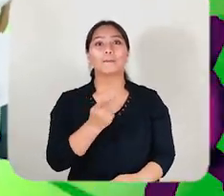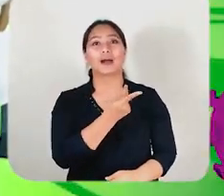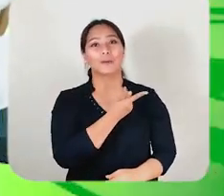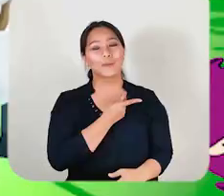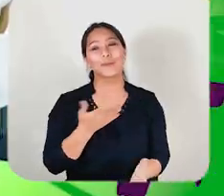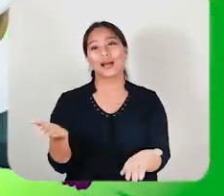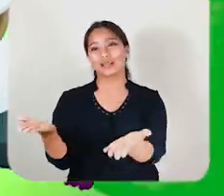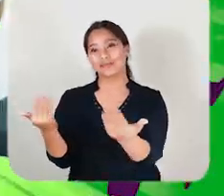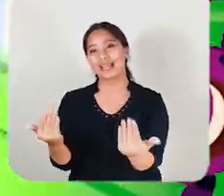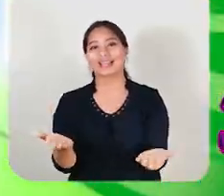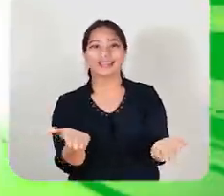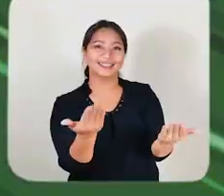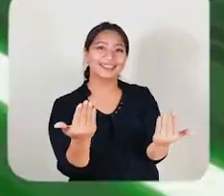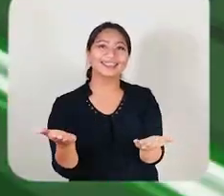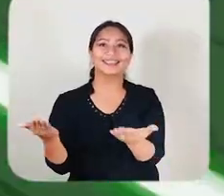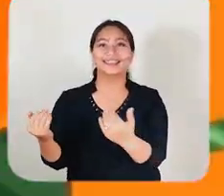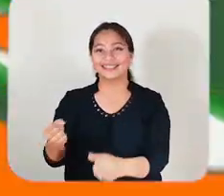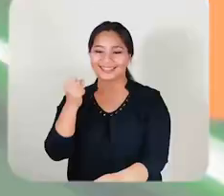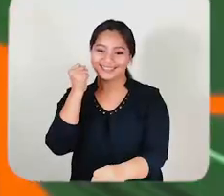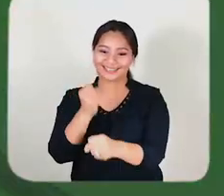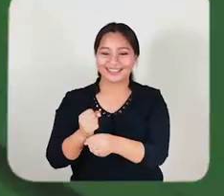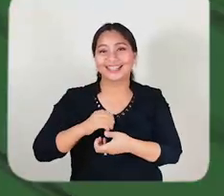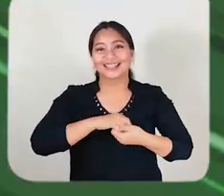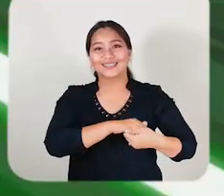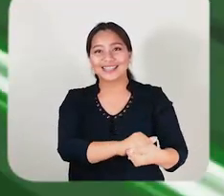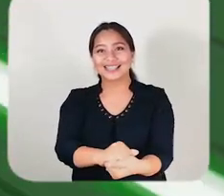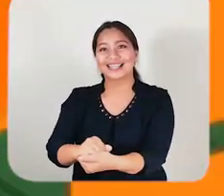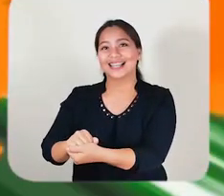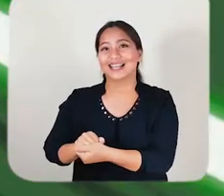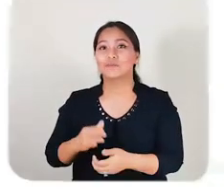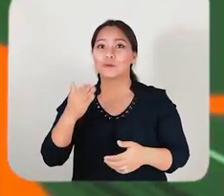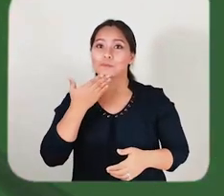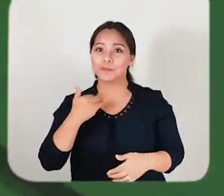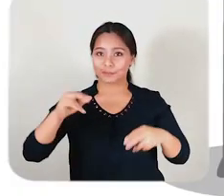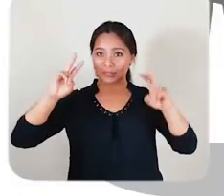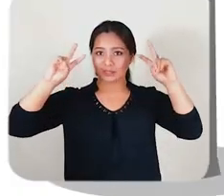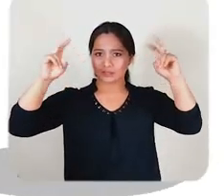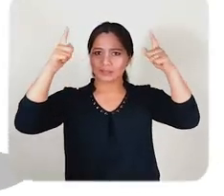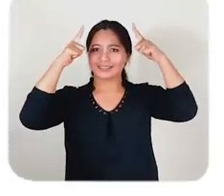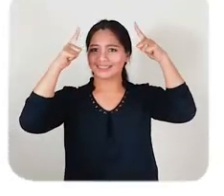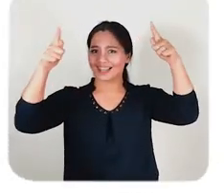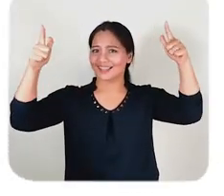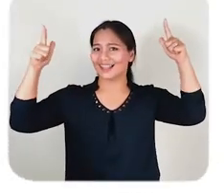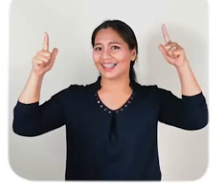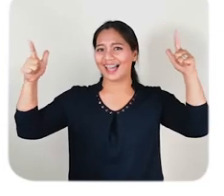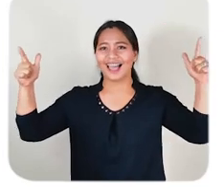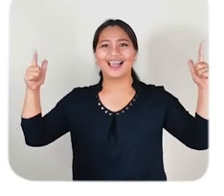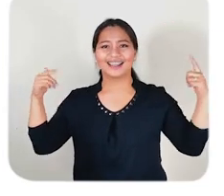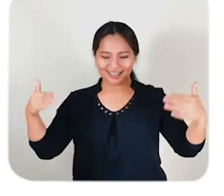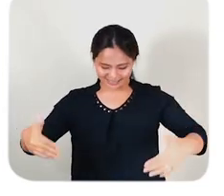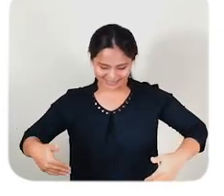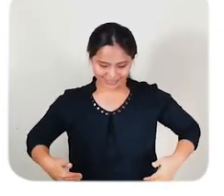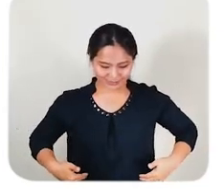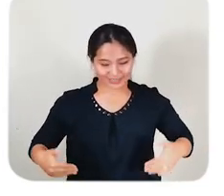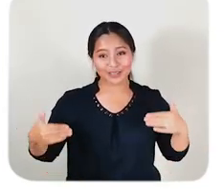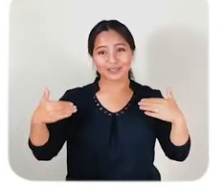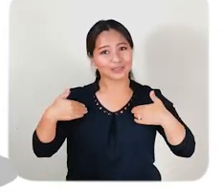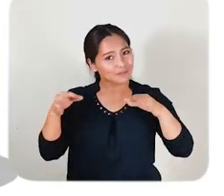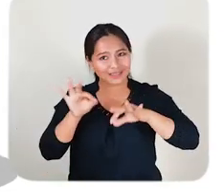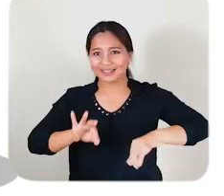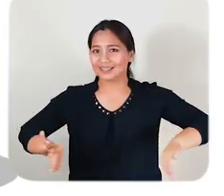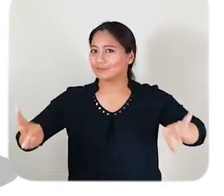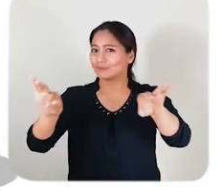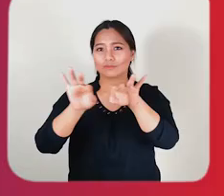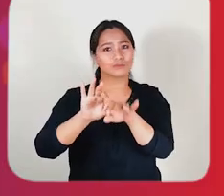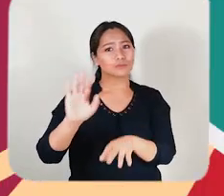พวกเขามาห่วงใจมาป้องใจปฏิบัติอย่าเมินเสย เพราะมันเป็นเรื่องใหญ่อย่าละเลยชีวิตเขาส